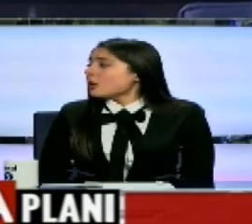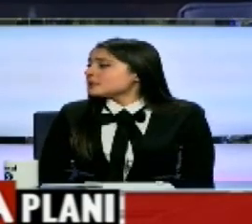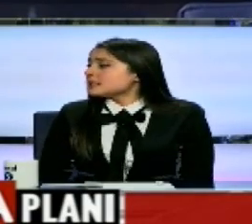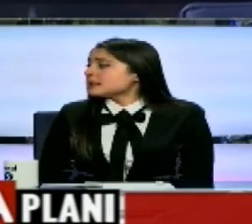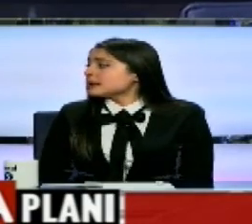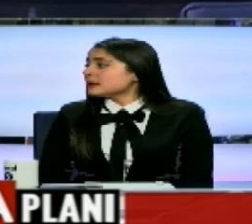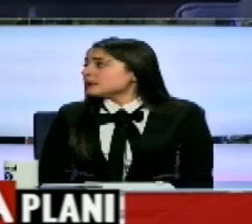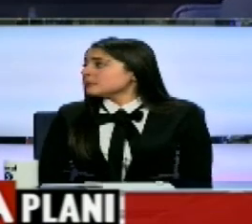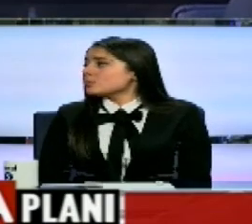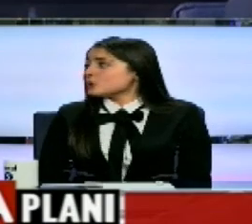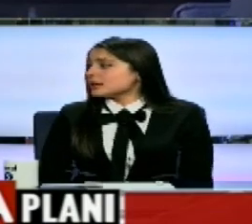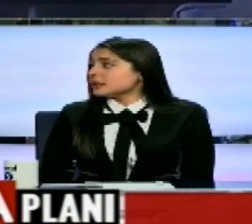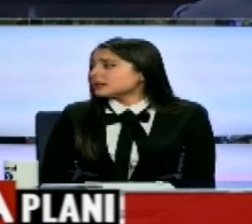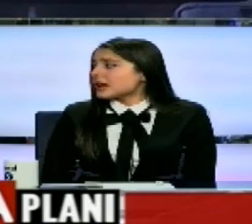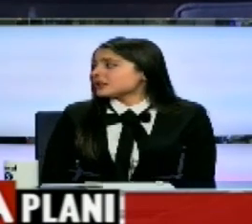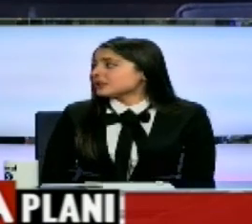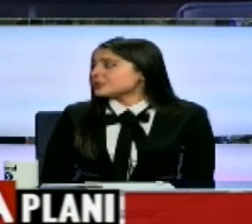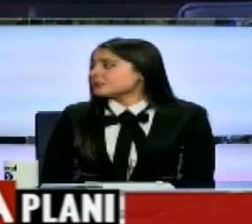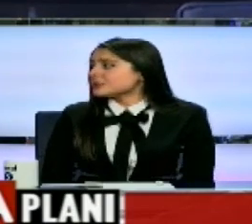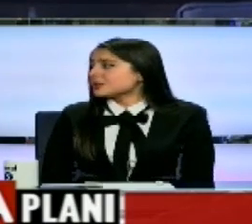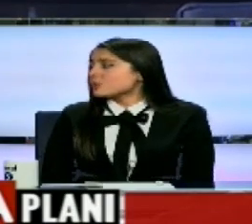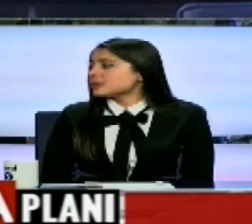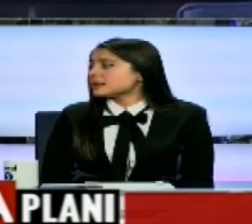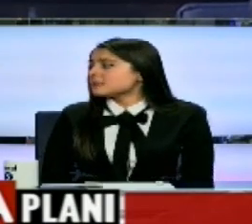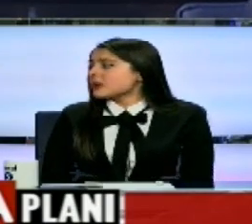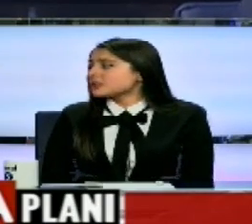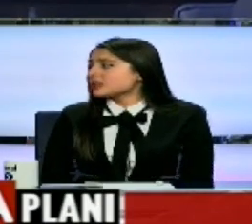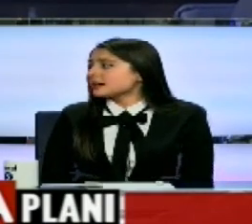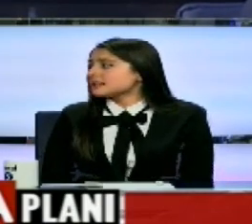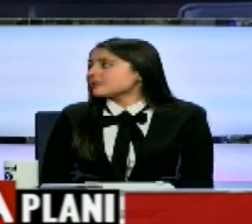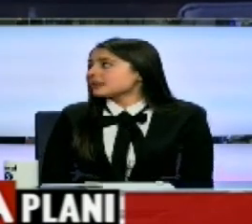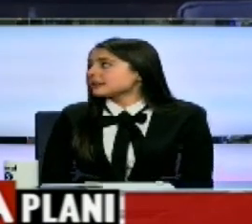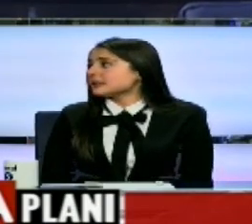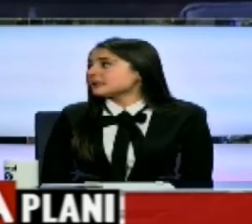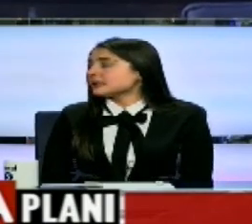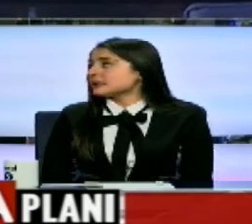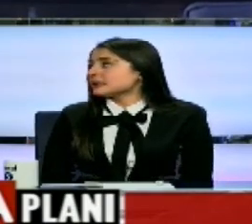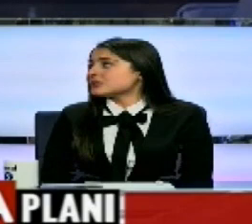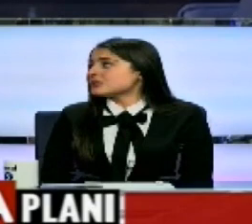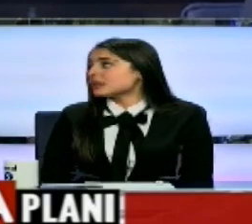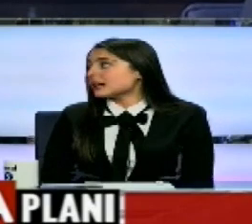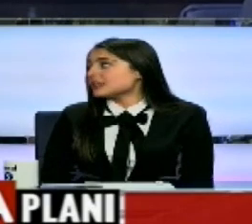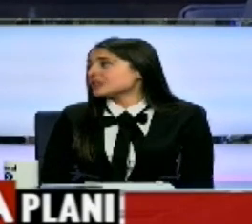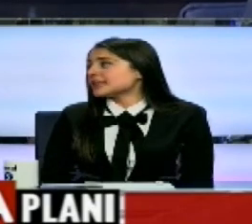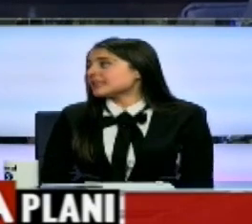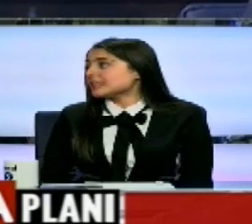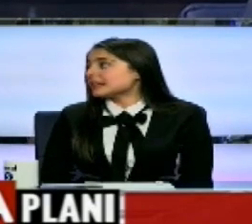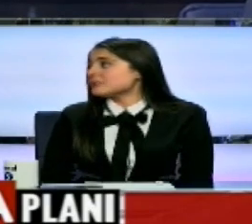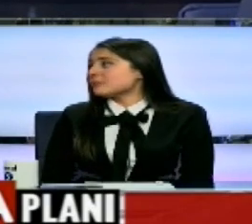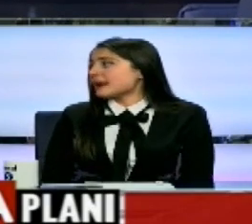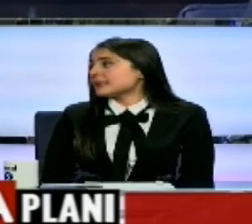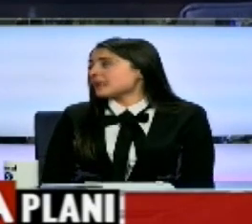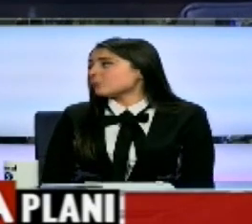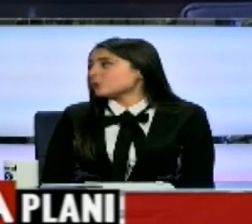Daha öncesinde bir proje gerçekleştirmiştik. 18 Mart Çanakkale Zaferi'yle ilgili, Çanakkale şehitleriyle ilgili